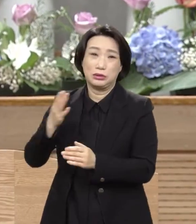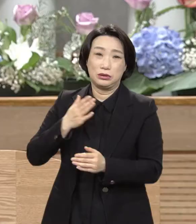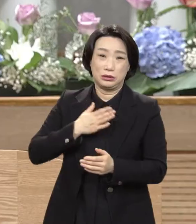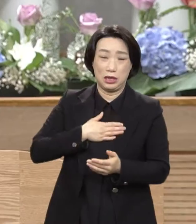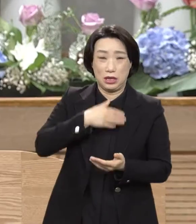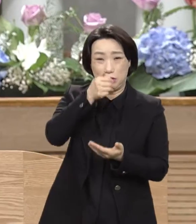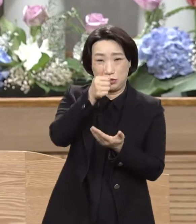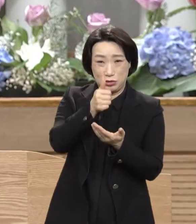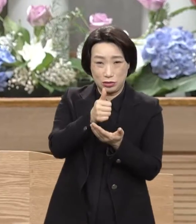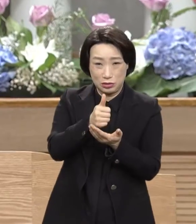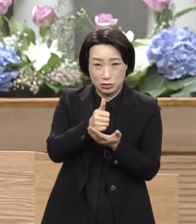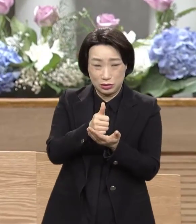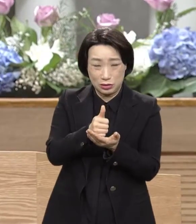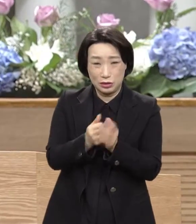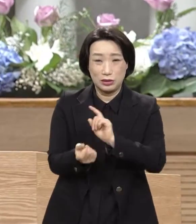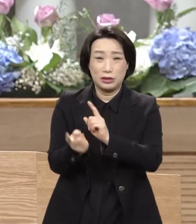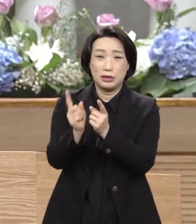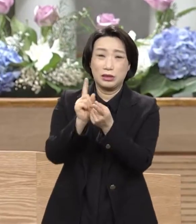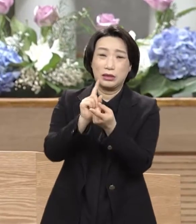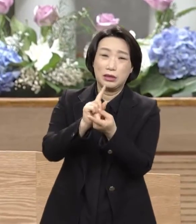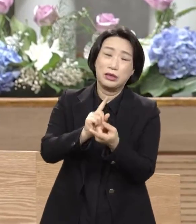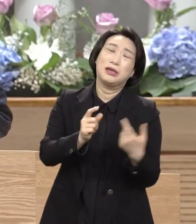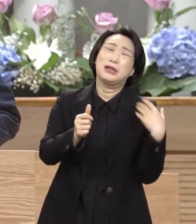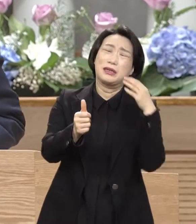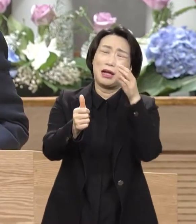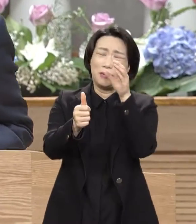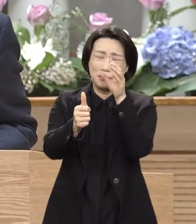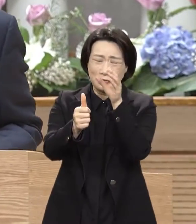내 죄를